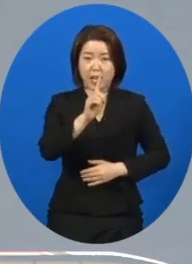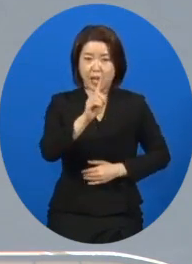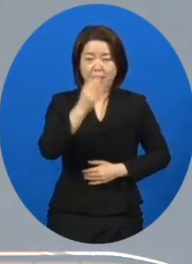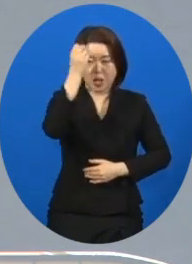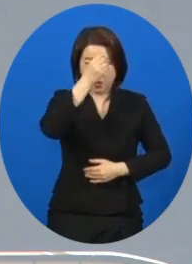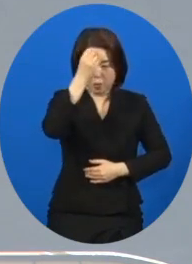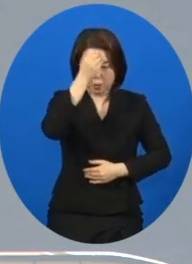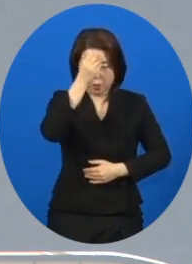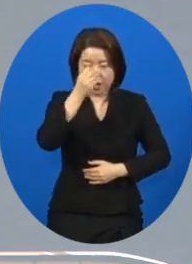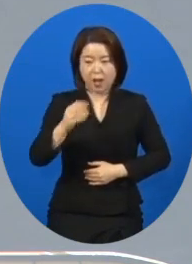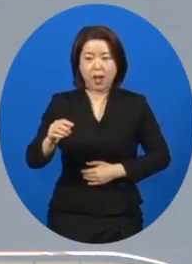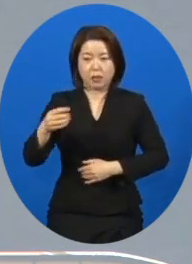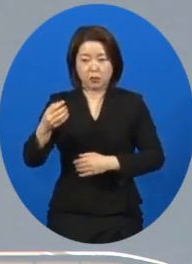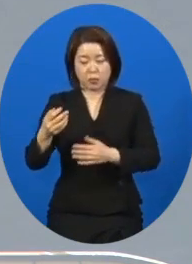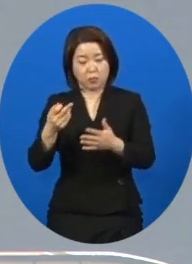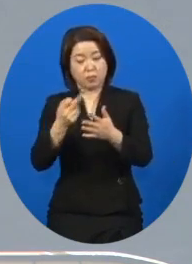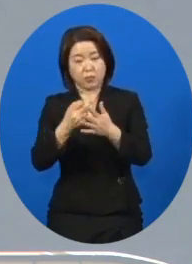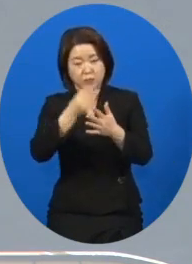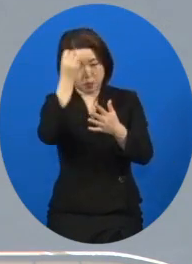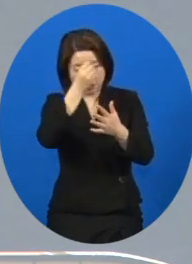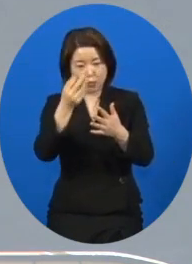하나이는 중학생이 되었습니다.